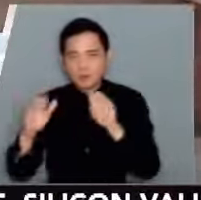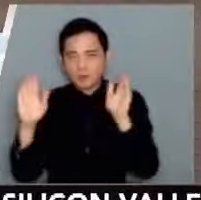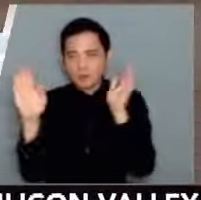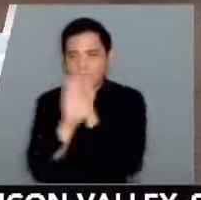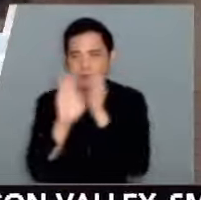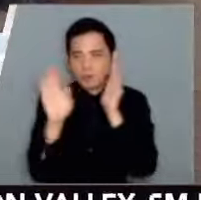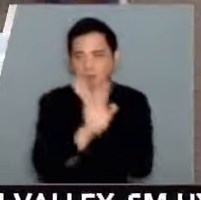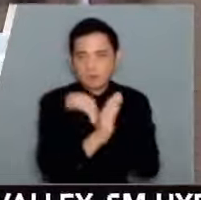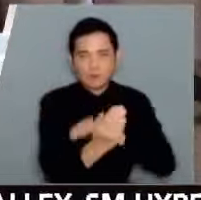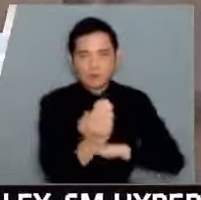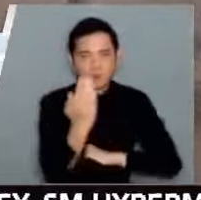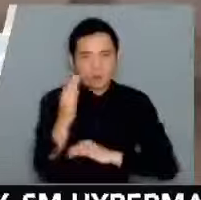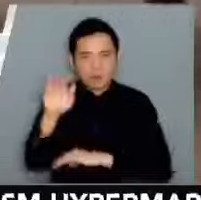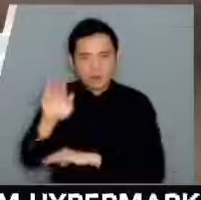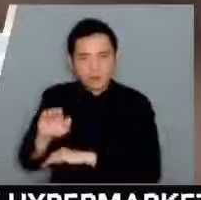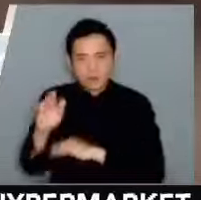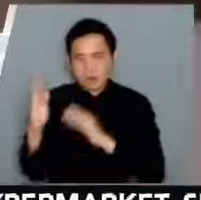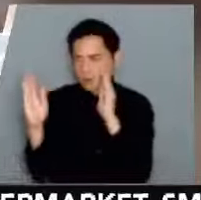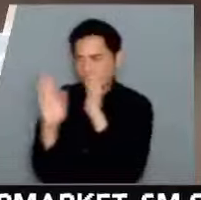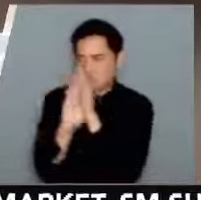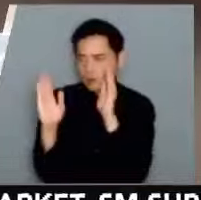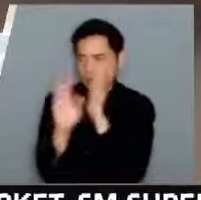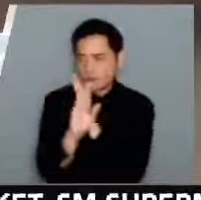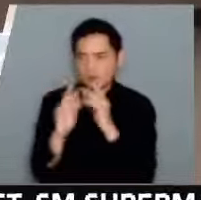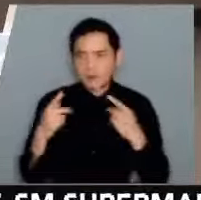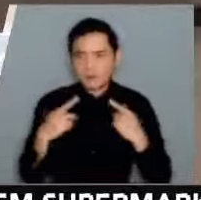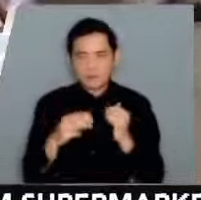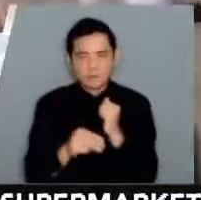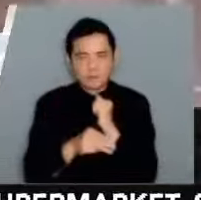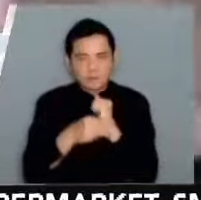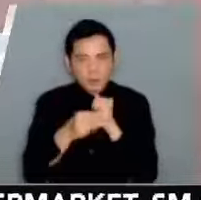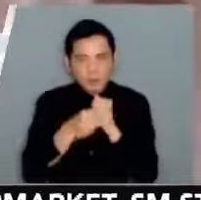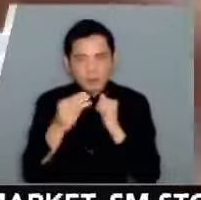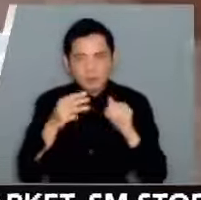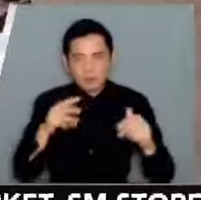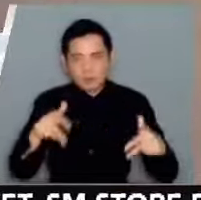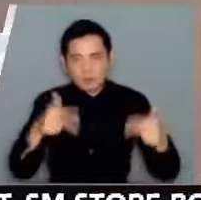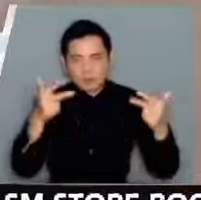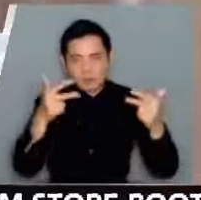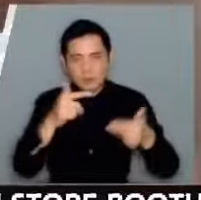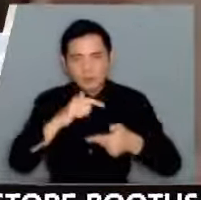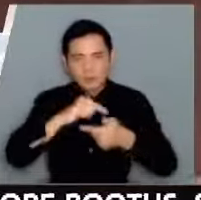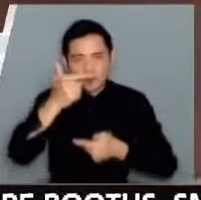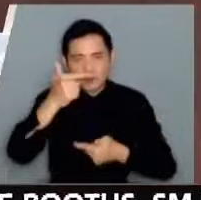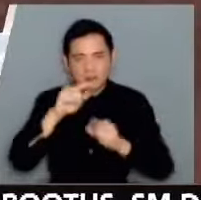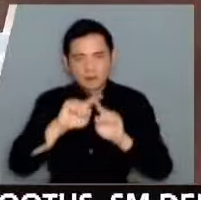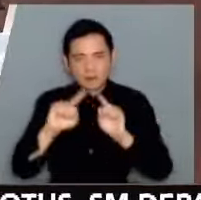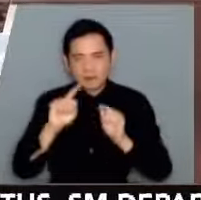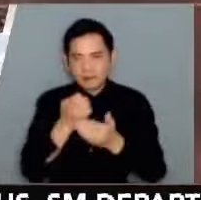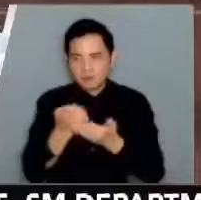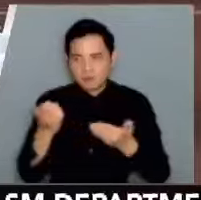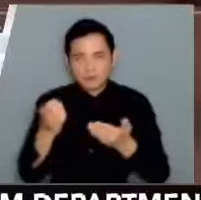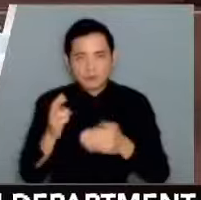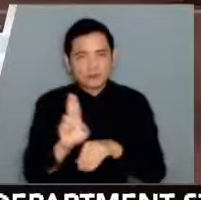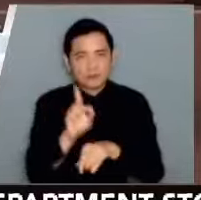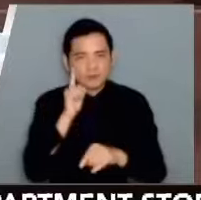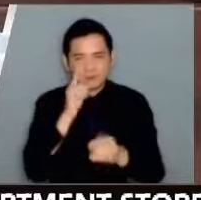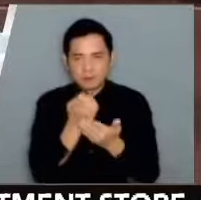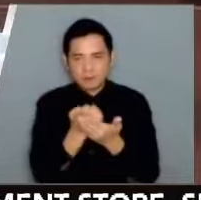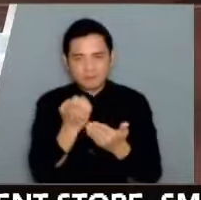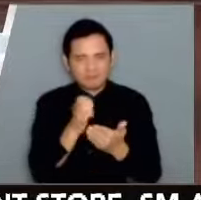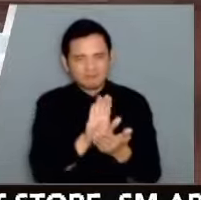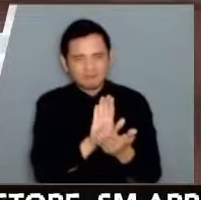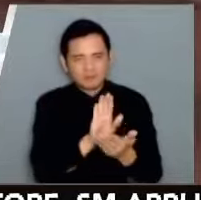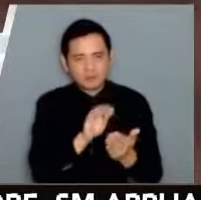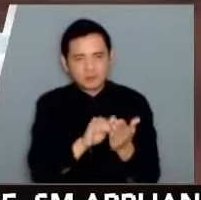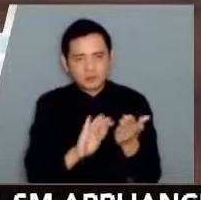at may mga modules na ginagamit para lang ma-accommodate ang mga estudyante na nag-enroll dito. Narito ang pahayag ng principal ng Batasan Hills